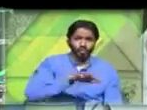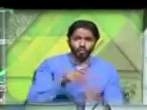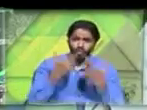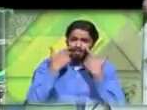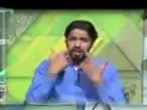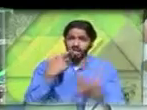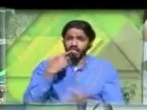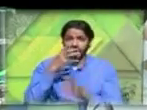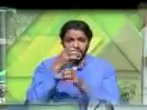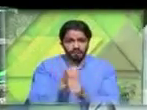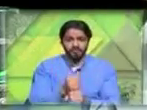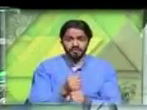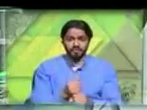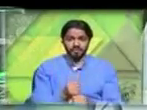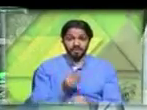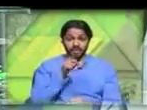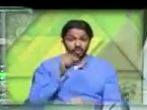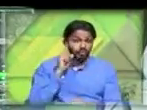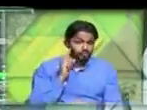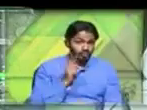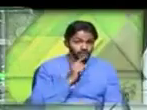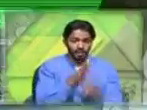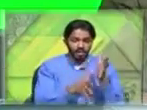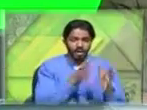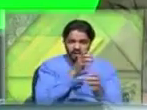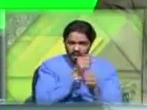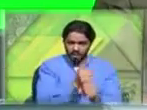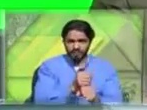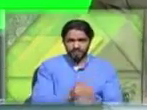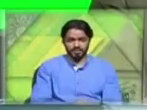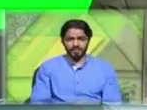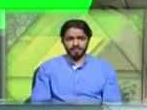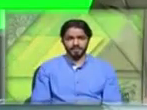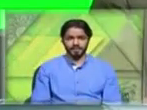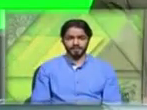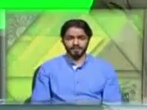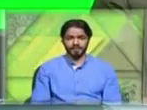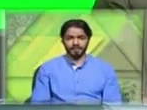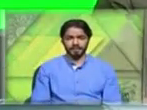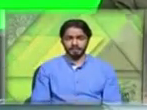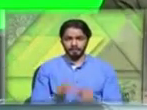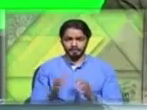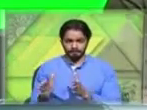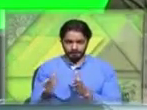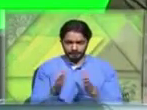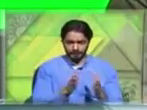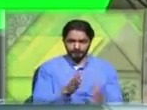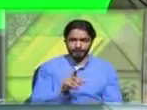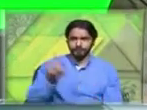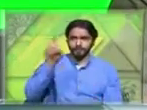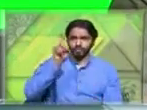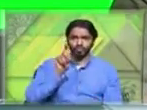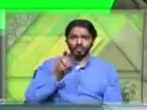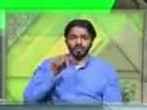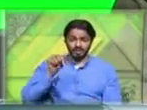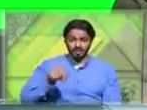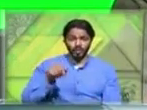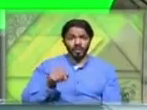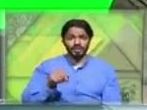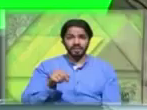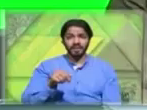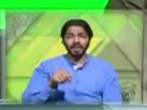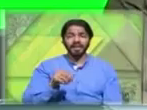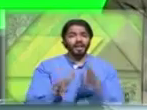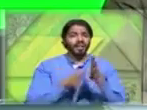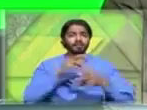فكرهتموه؟ واتقوا الله. نعم. إن الله تواب رحيم. بارك الله فيك وأحسن الله عليك. لماذا عدم التورع في القول في هذه الأيام؟ هل لضعف